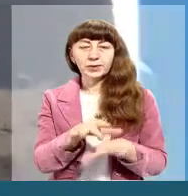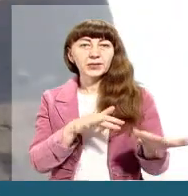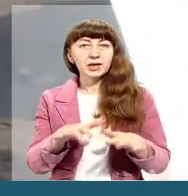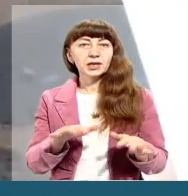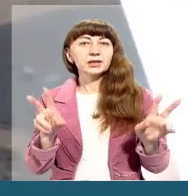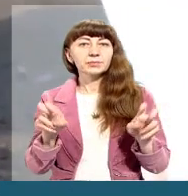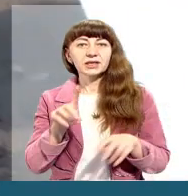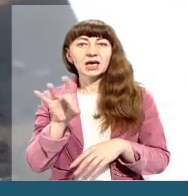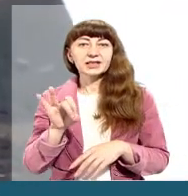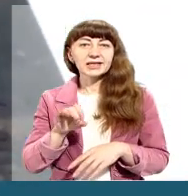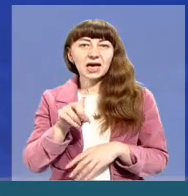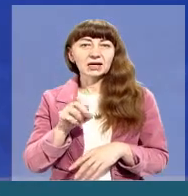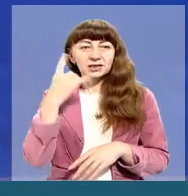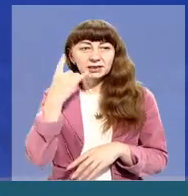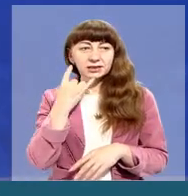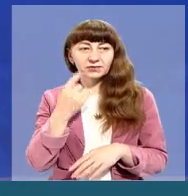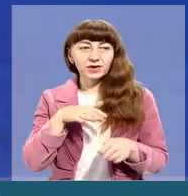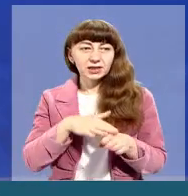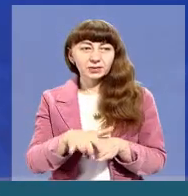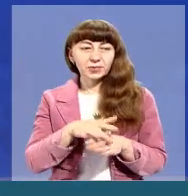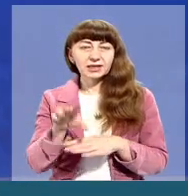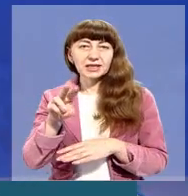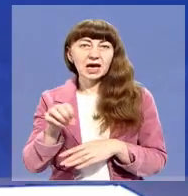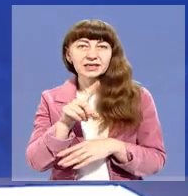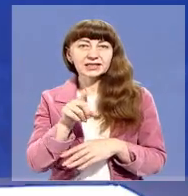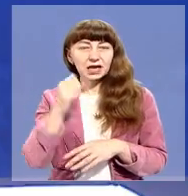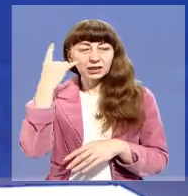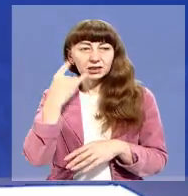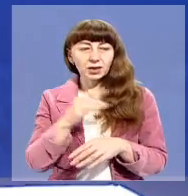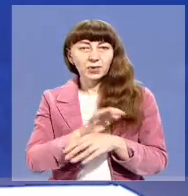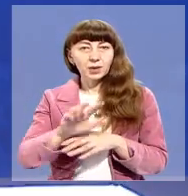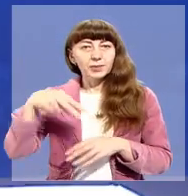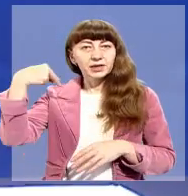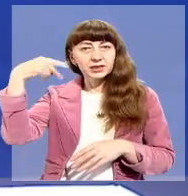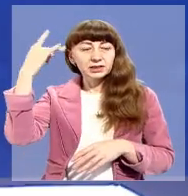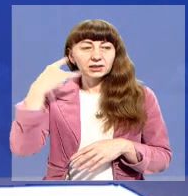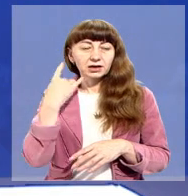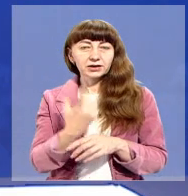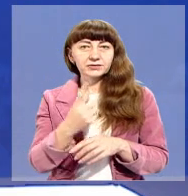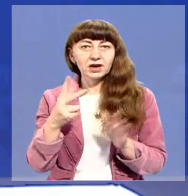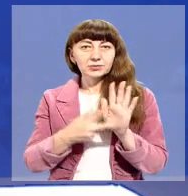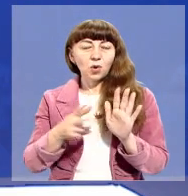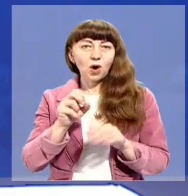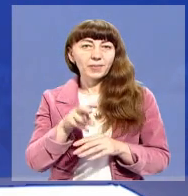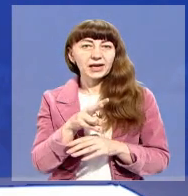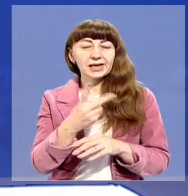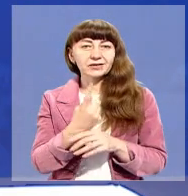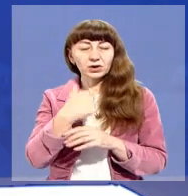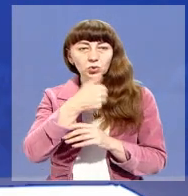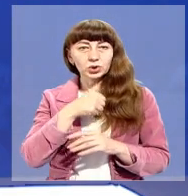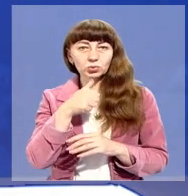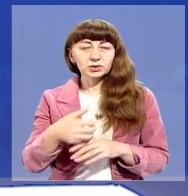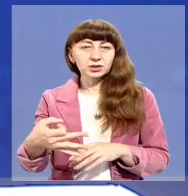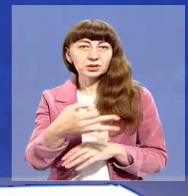экологической акции «ТАЗа Казахстан». Во исполнение поручения главы государства с 8 апреля текущего года на территории Кустанайской